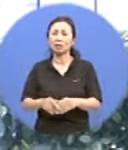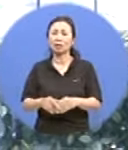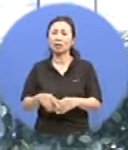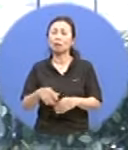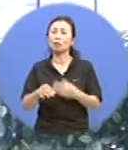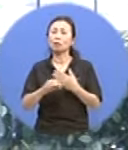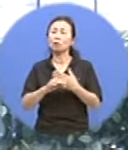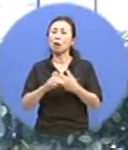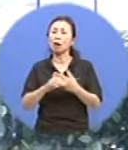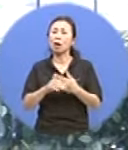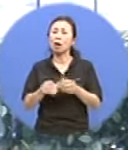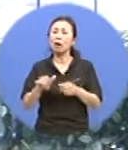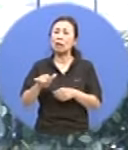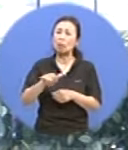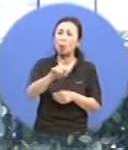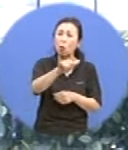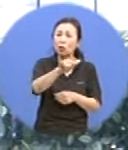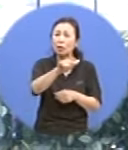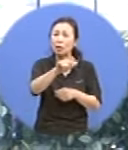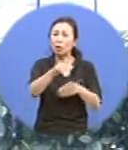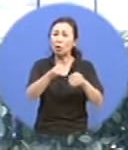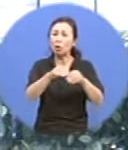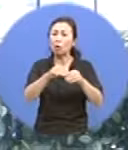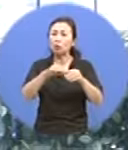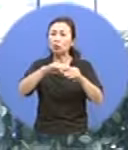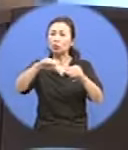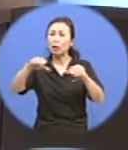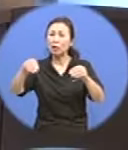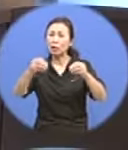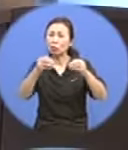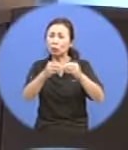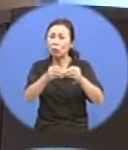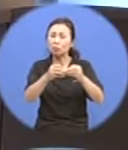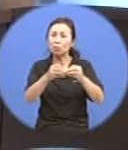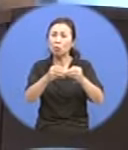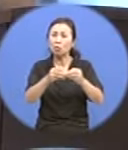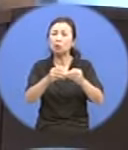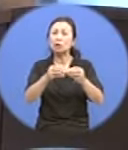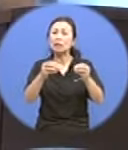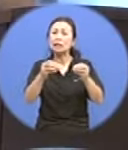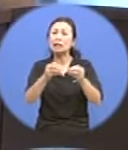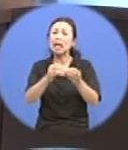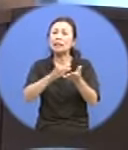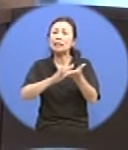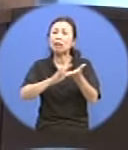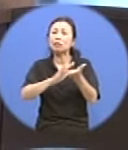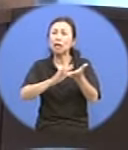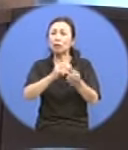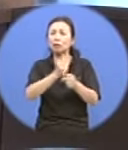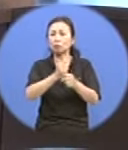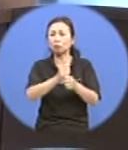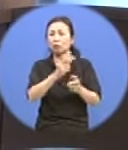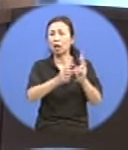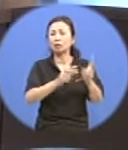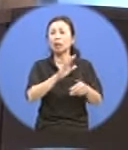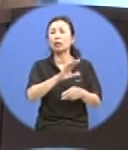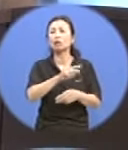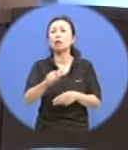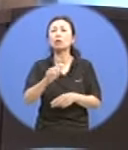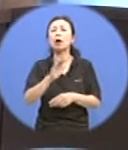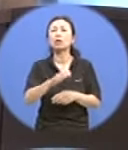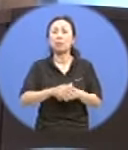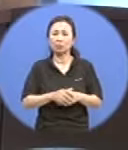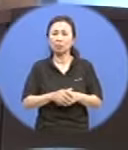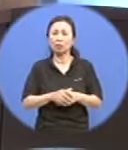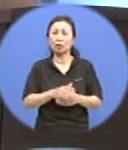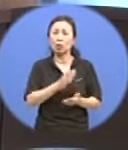いっぱいいるんですよ。でみんなそれぞれその分野でエクセレントカンパニーなんで ですね。 じゃあ有機化学からどんどん発生して独